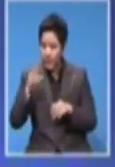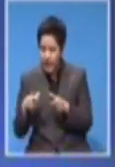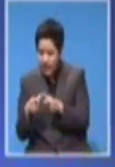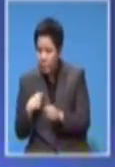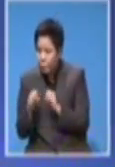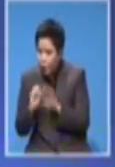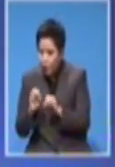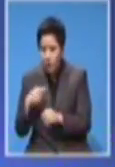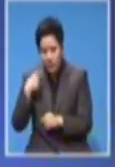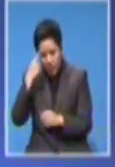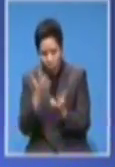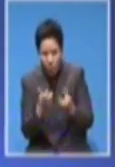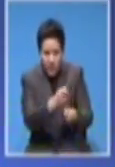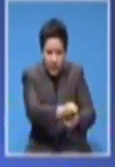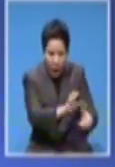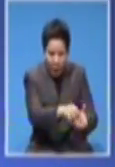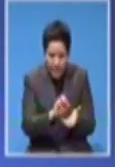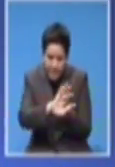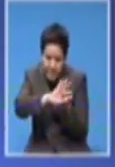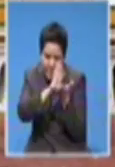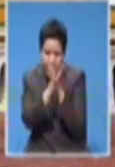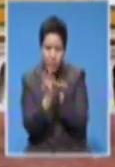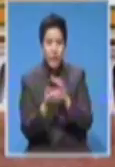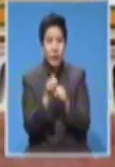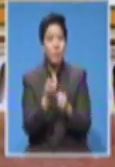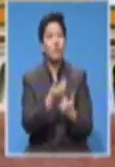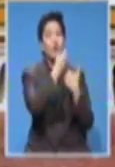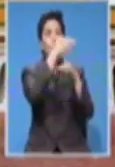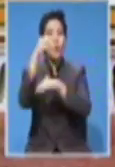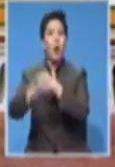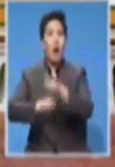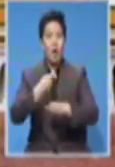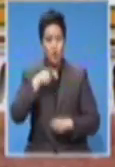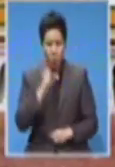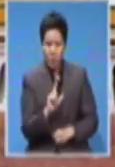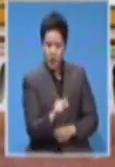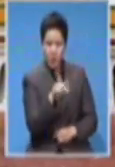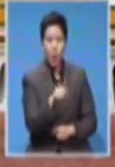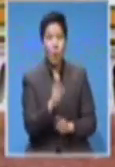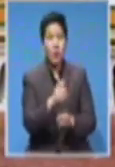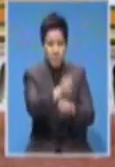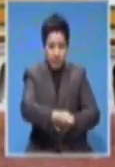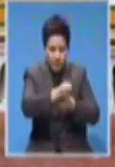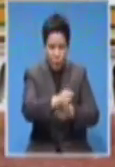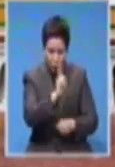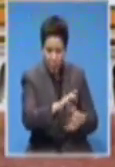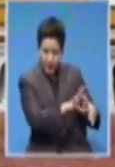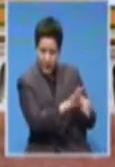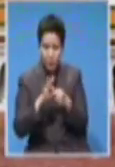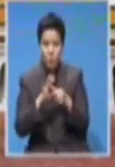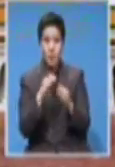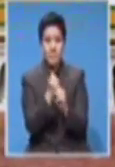แล้วนำขายเพื่อให้ราคาสูงขึ้นนะครับต้องเอาประชาชนเอาเกษตรกรมาอยู่ในห่วงโซ่ตัวนี้ด้วยนะ